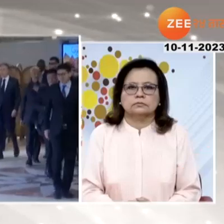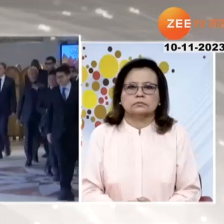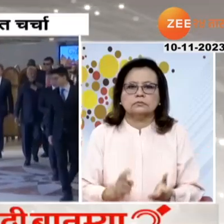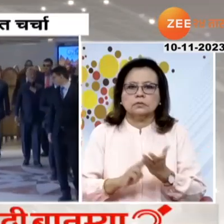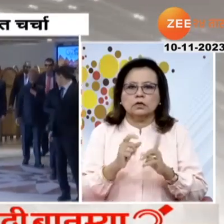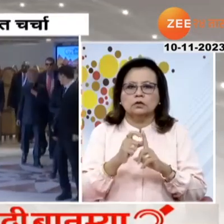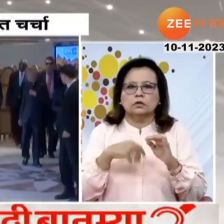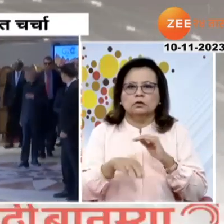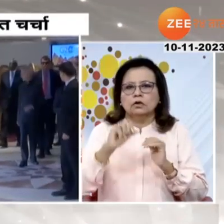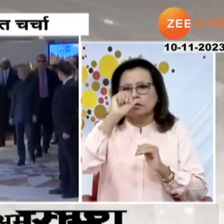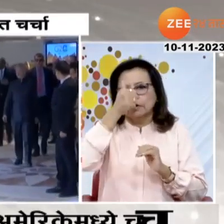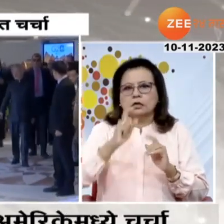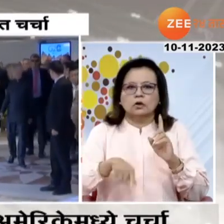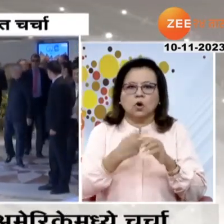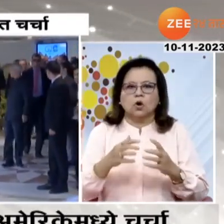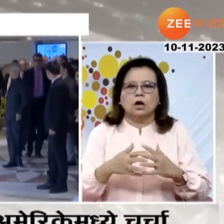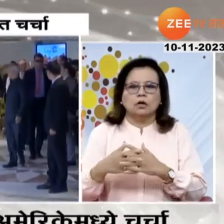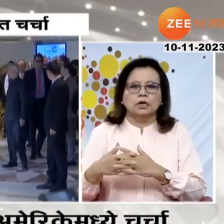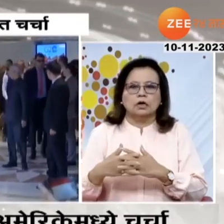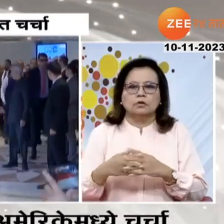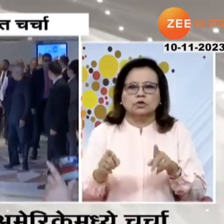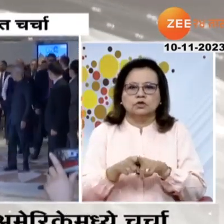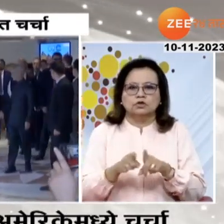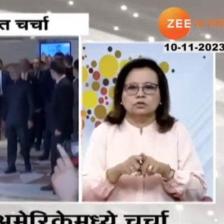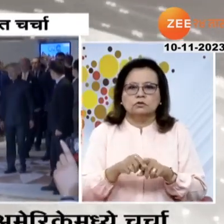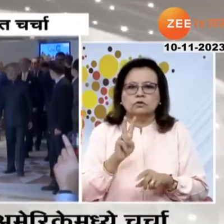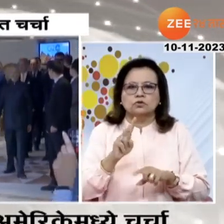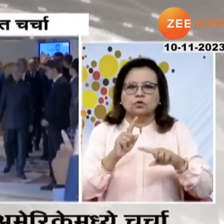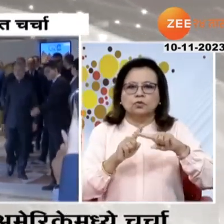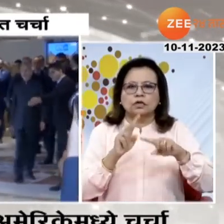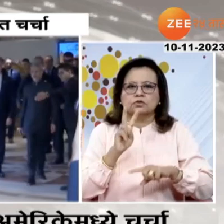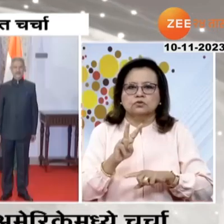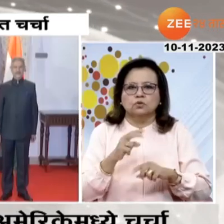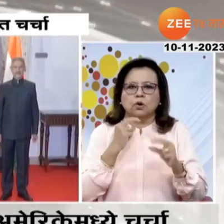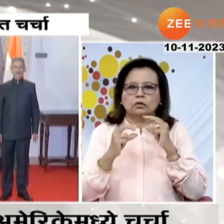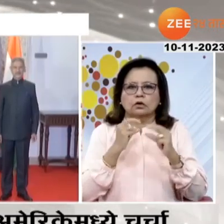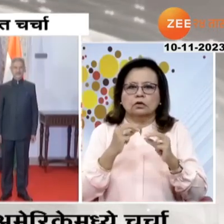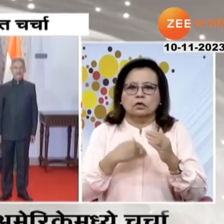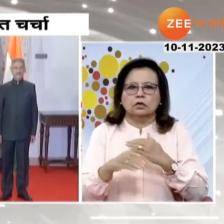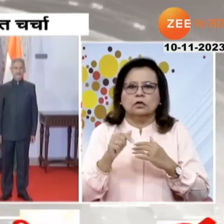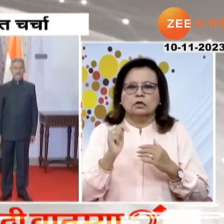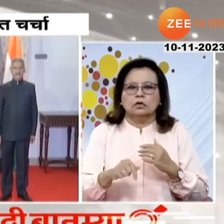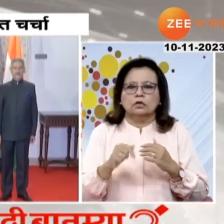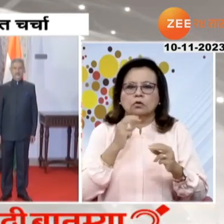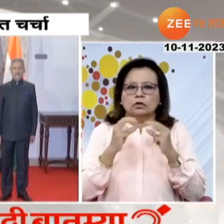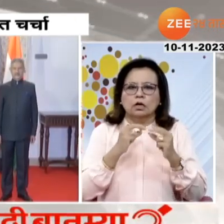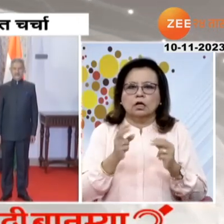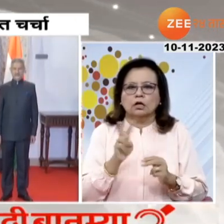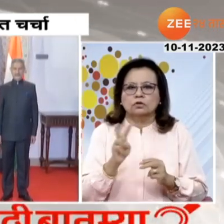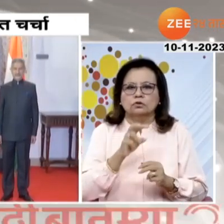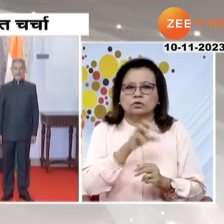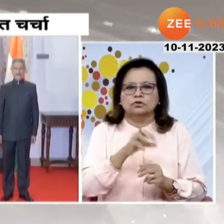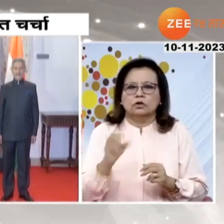म्हटलं नवी दिल्ली मध्ये भारत आणि अमेरिका यांचा दरम्यान चर्चा झाली या दोन्ही देशाचे परराष्ट्र